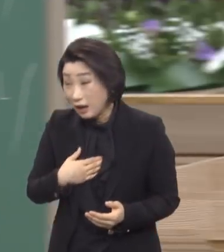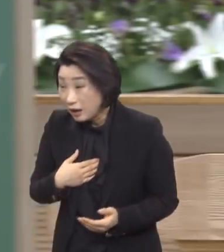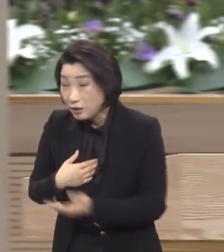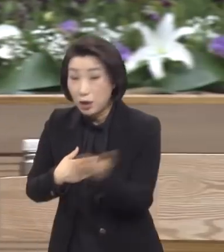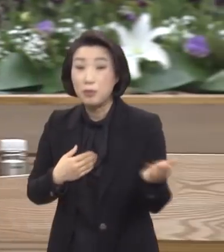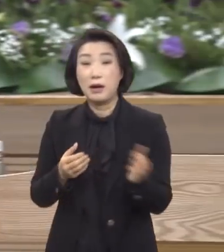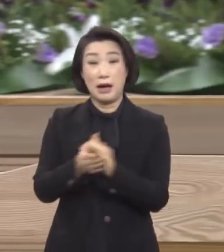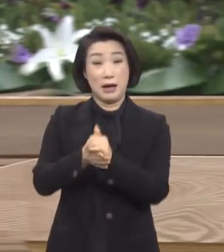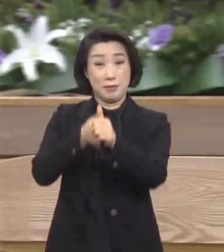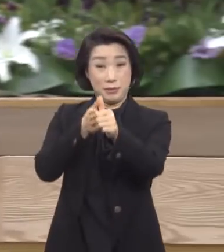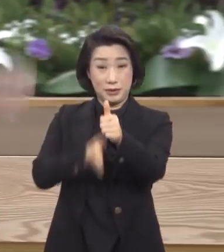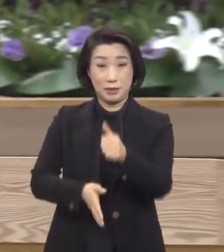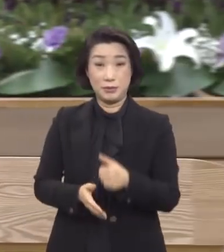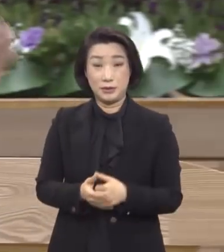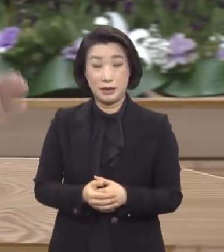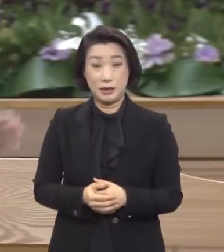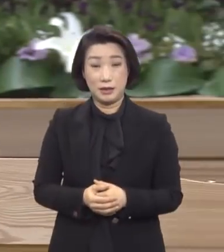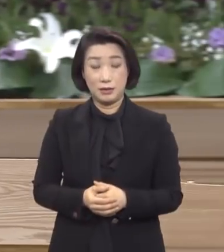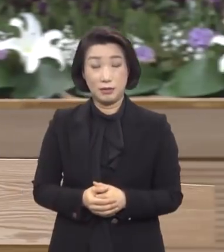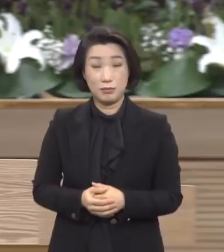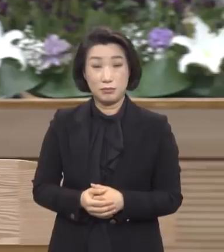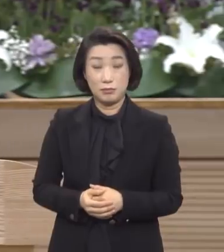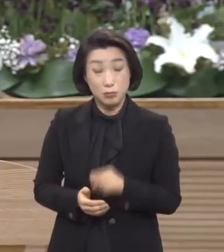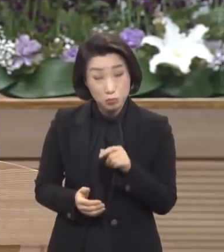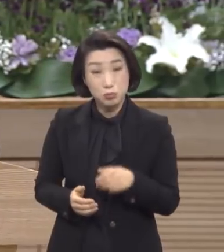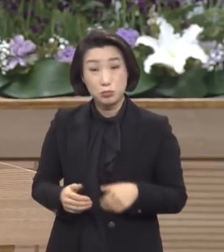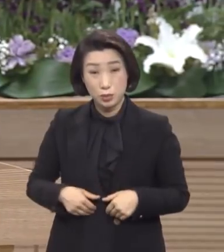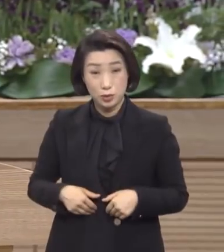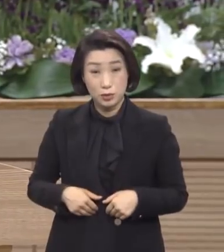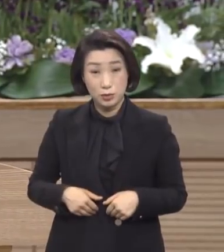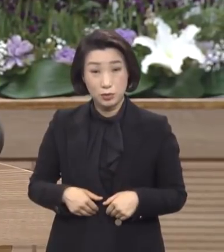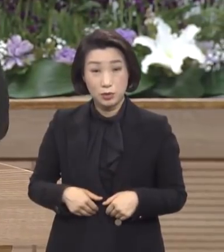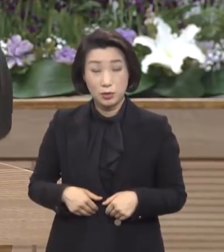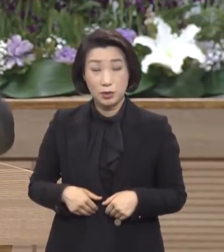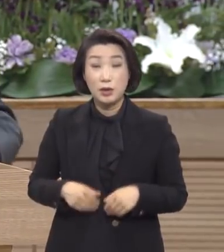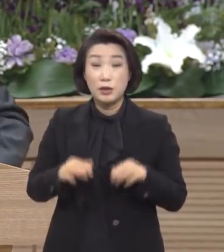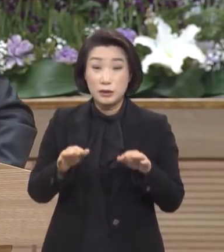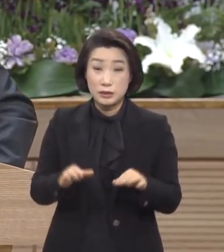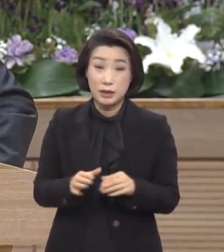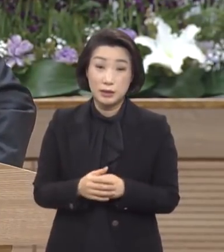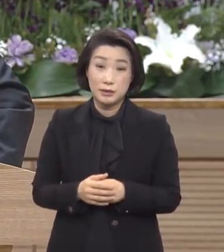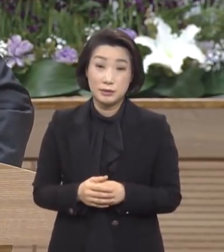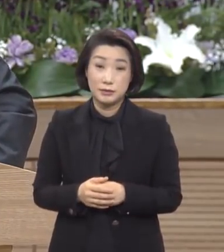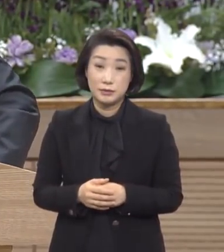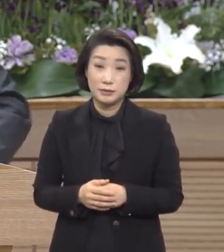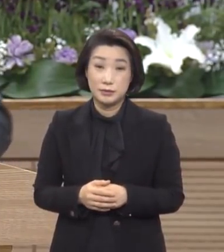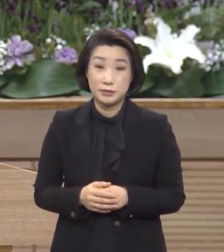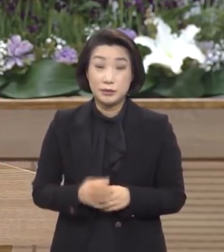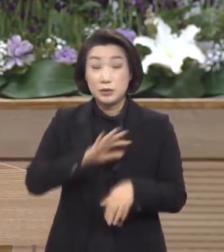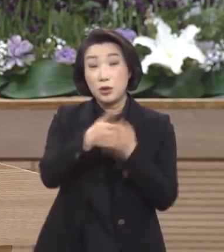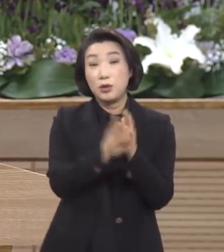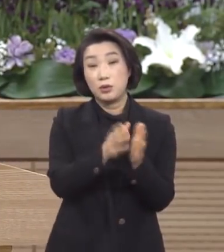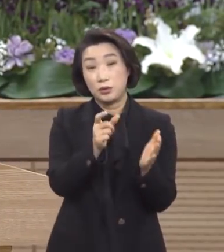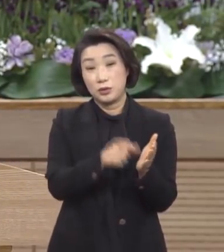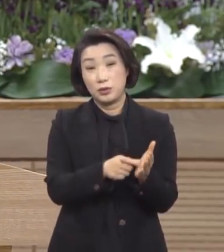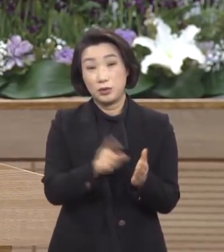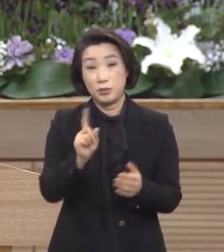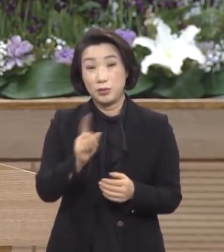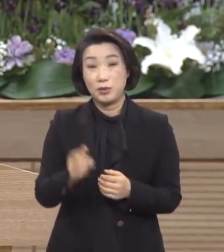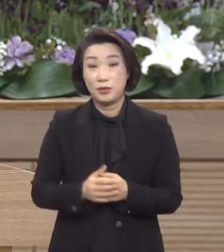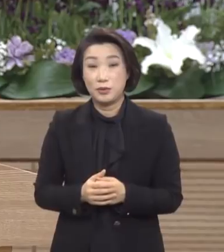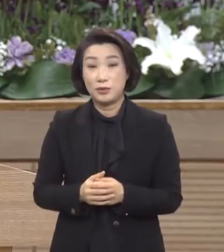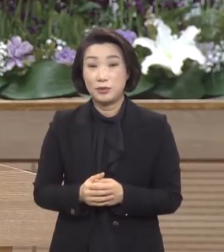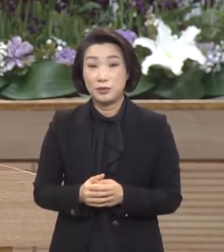알아들었으면 아멘합시다. 그래야 된다니까. 응? 그러니까 성경에 뭐라고 그래. 응?